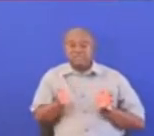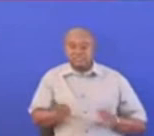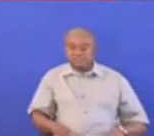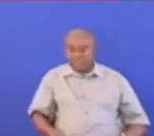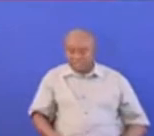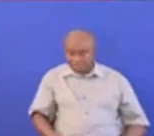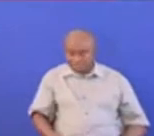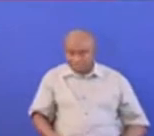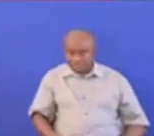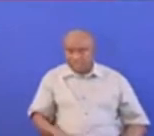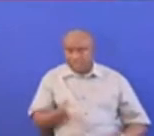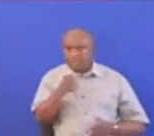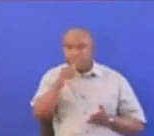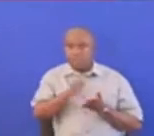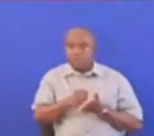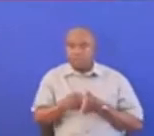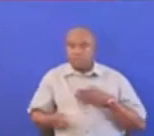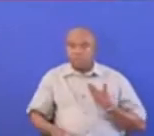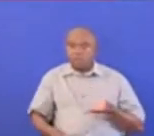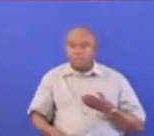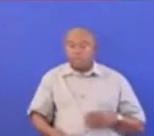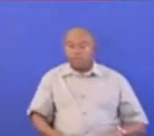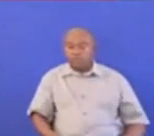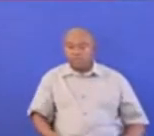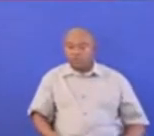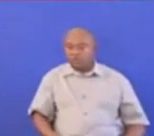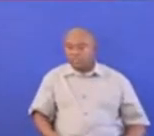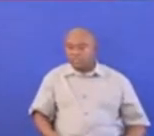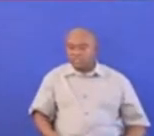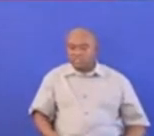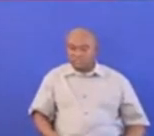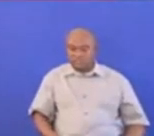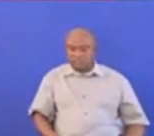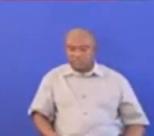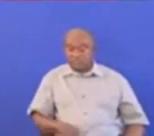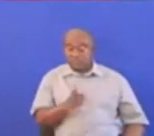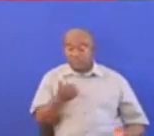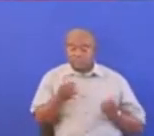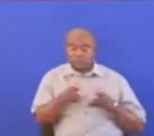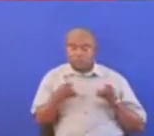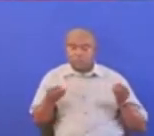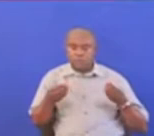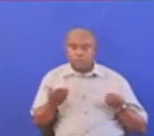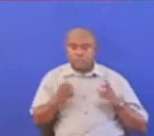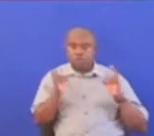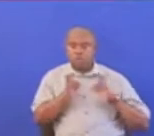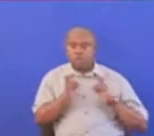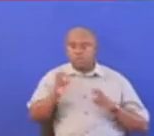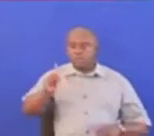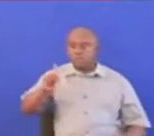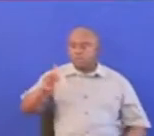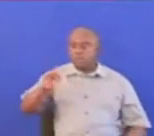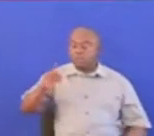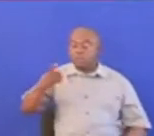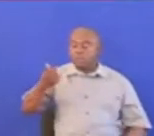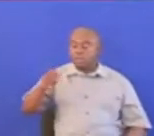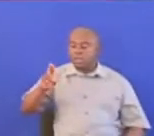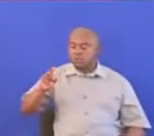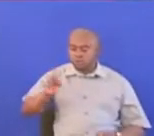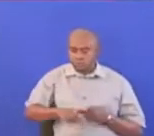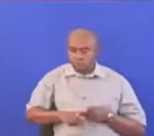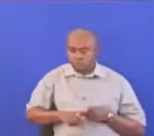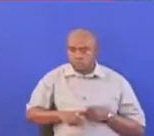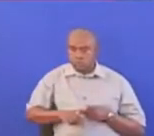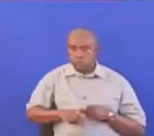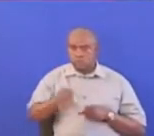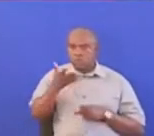hakuna, yamekauka. Maji yapo kidogo sana. Kwa hiyo hii inaenda kuathiri uzalishaji wa umeme Kidatu, uzalishaji wa umeme bwawa